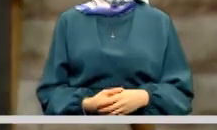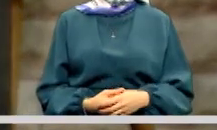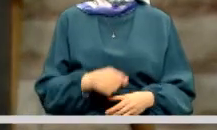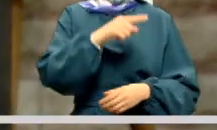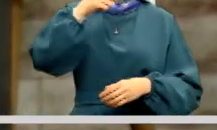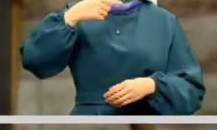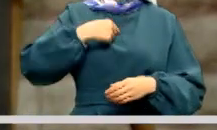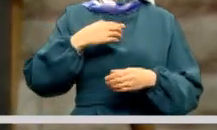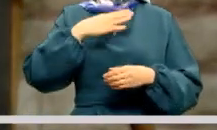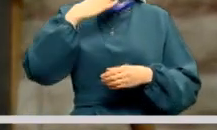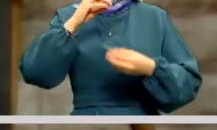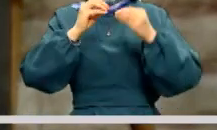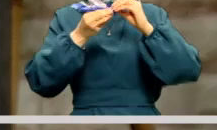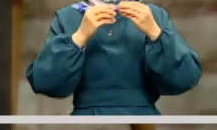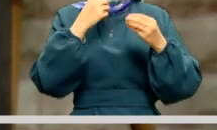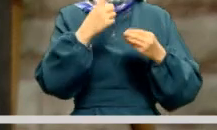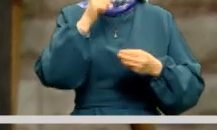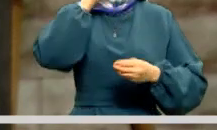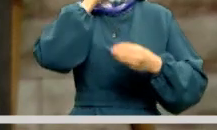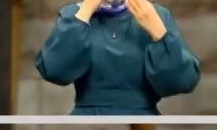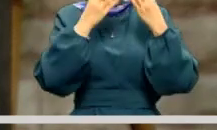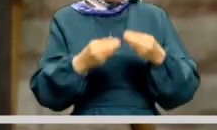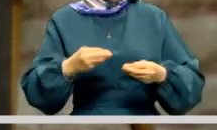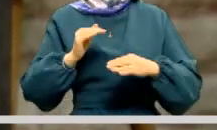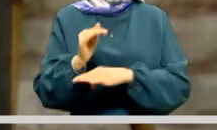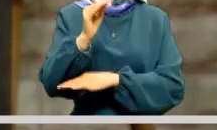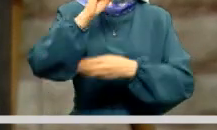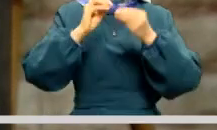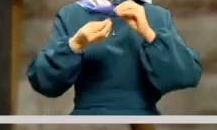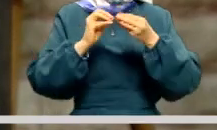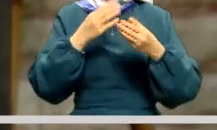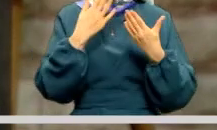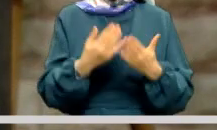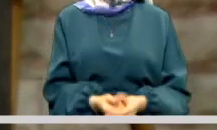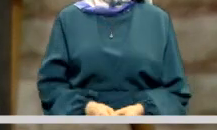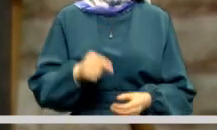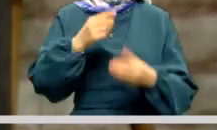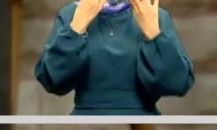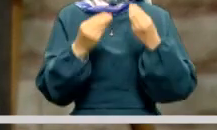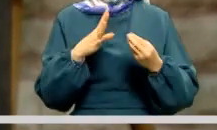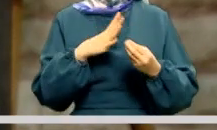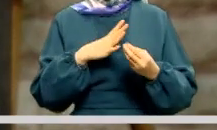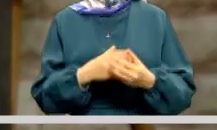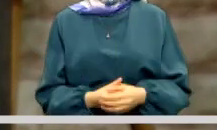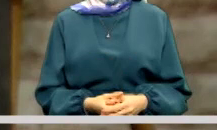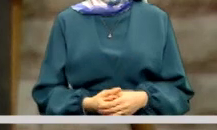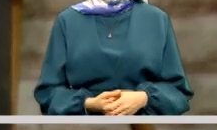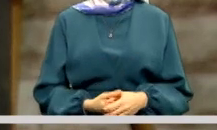sorunlarımızdan bir tanesi yani Müslüman olarak yaşadığımız sıkıntılardan bir tanesi Tam da bu nokta aslında